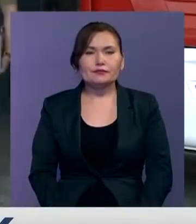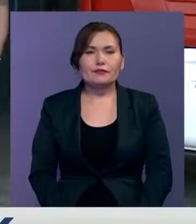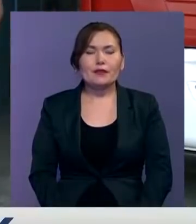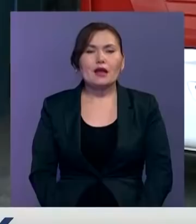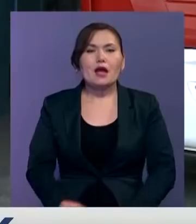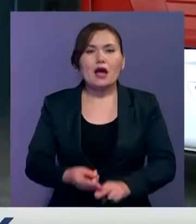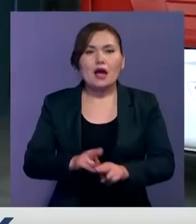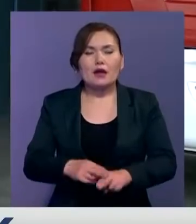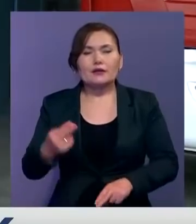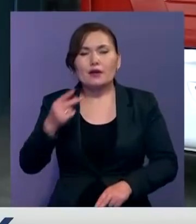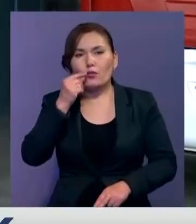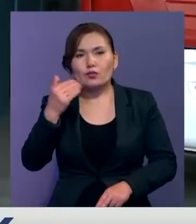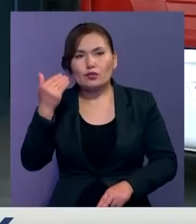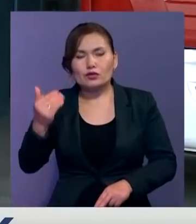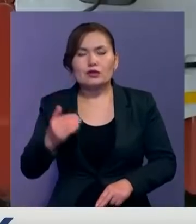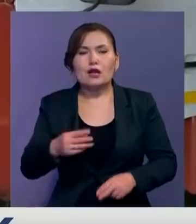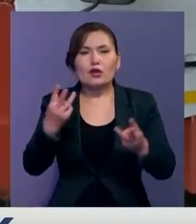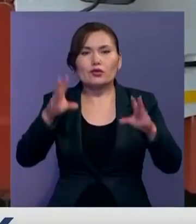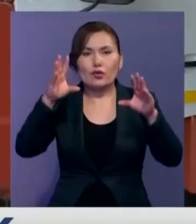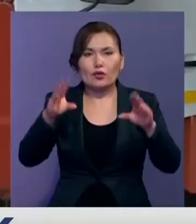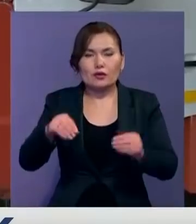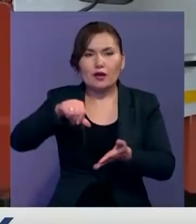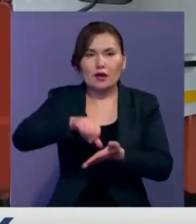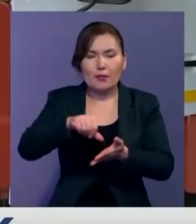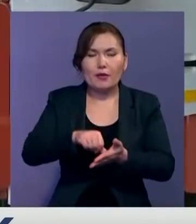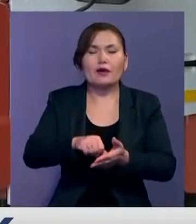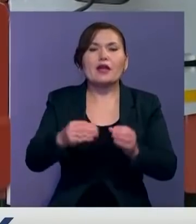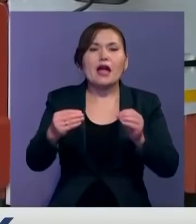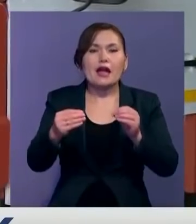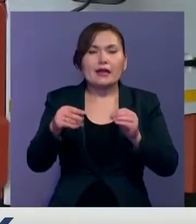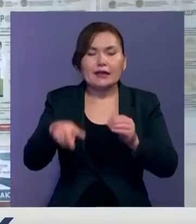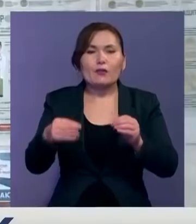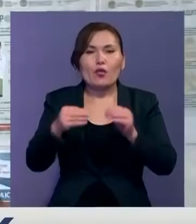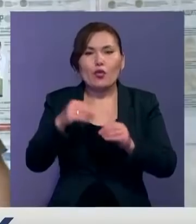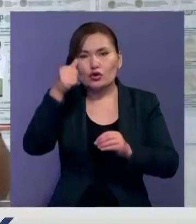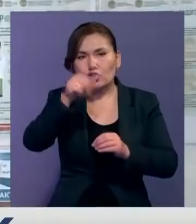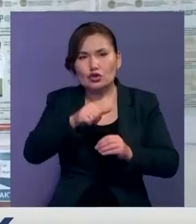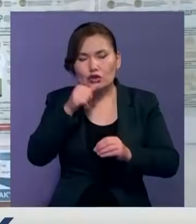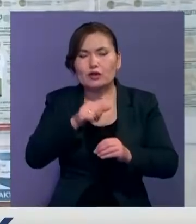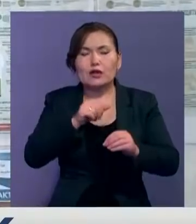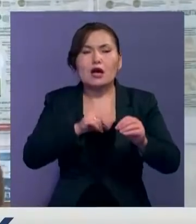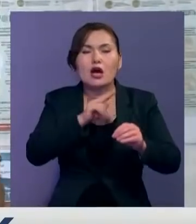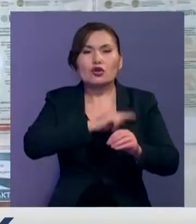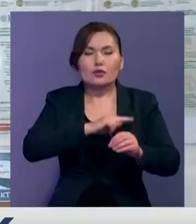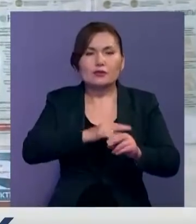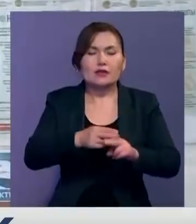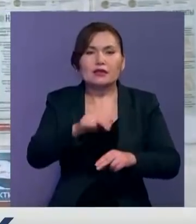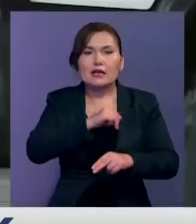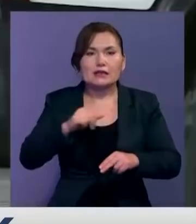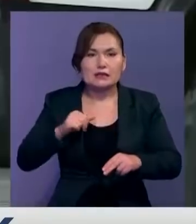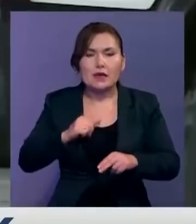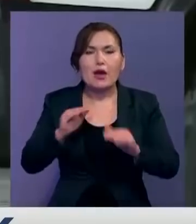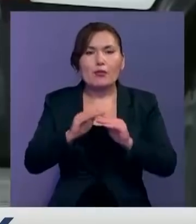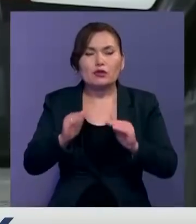Еркебұлан Тасқараев төтенше жағдайлар қызмет саласында 2010 жылдан бері еңбек етіп келеді. Оның бүлдіршіндерге арнап жазған әңгімесі әуелі комикс кітапша ретінде жарық